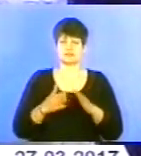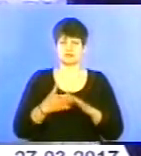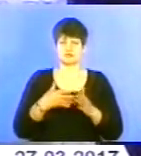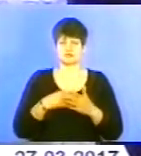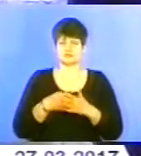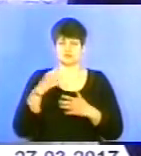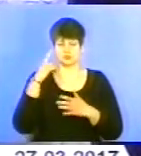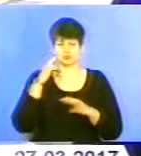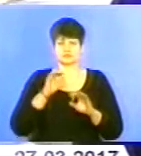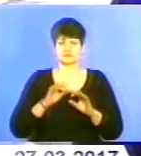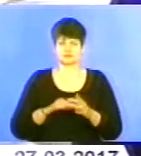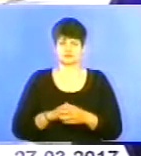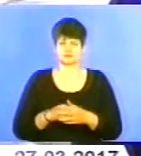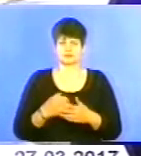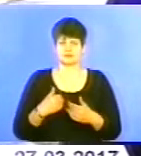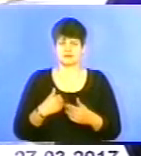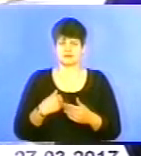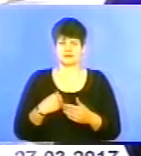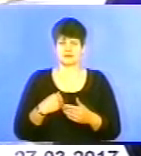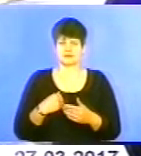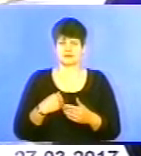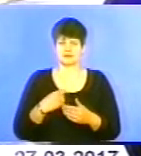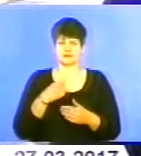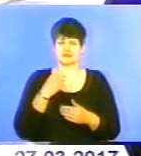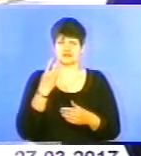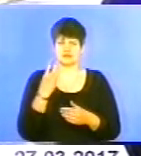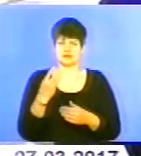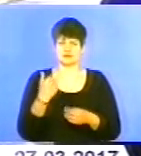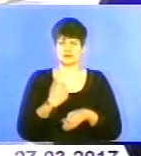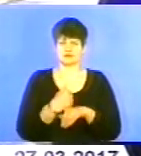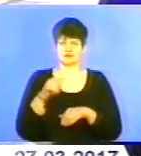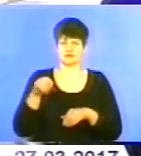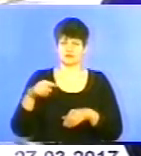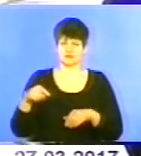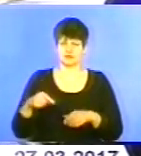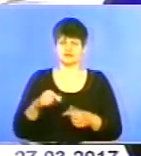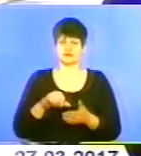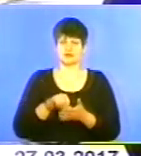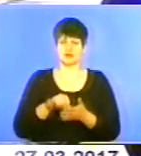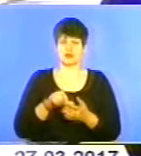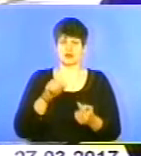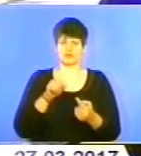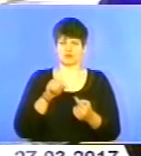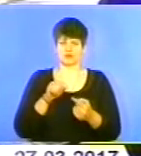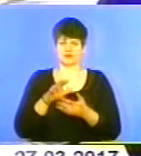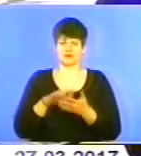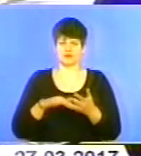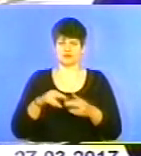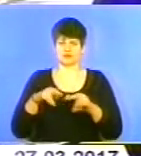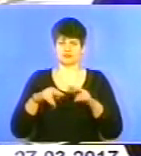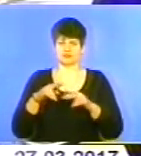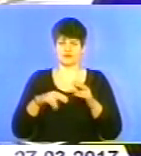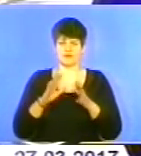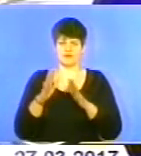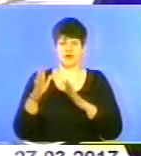позицію аргументують так. Ми ставили три основних вимоги. Перше, виступали проти дальшої забудови парків і